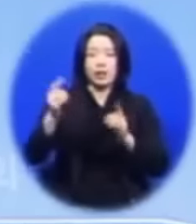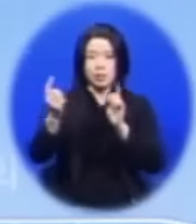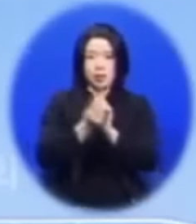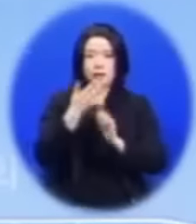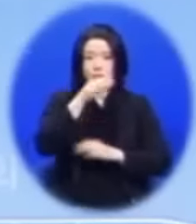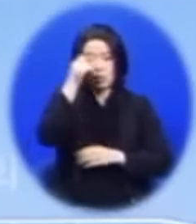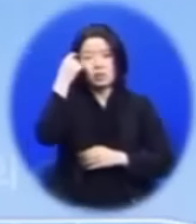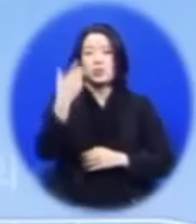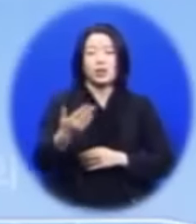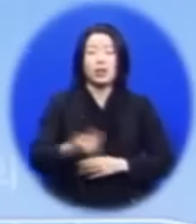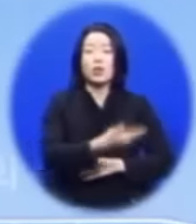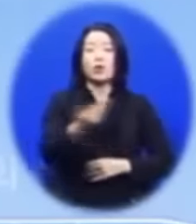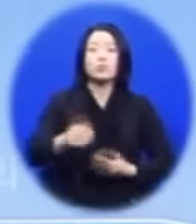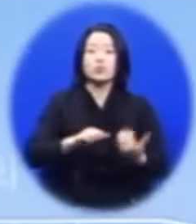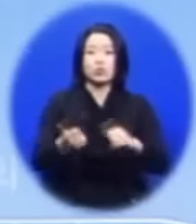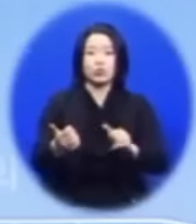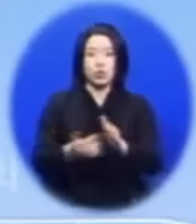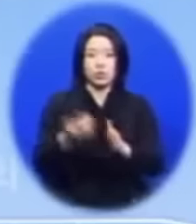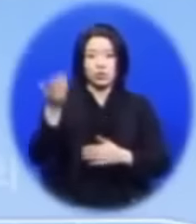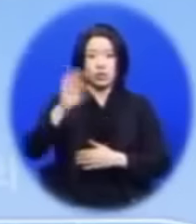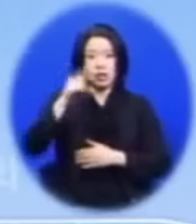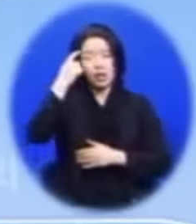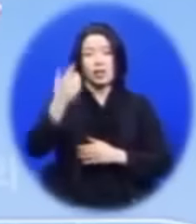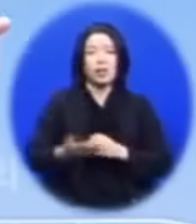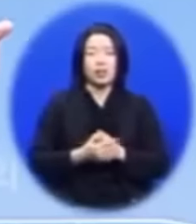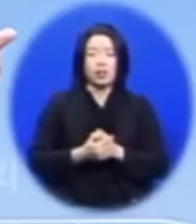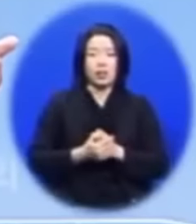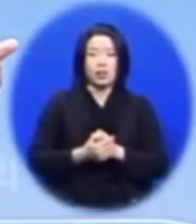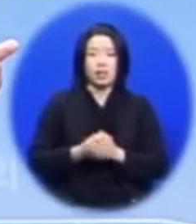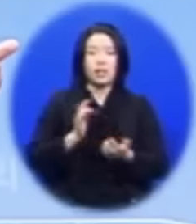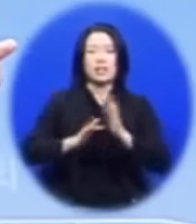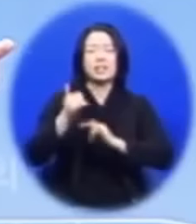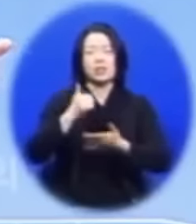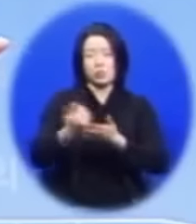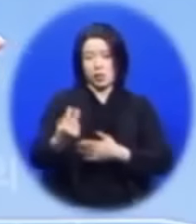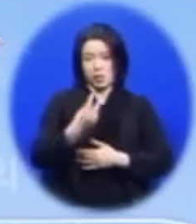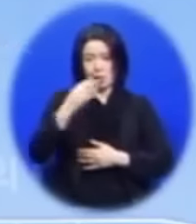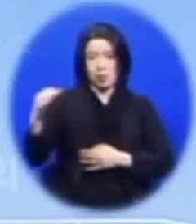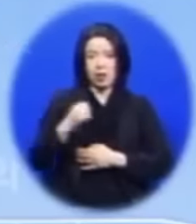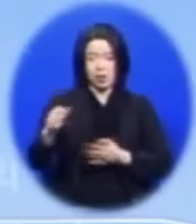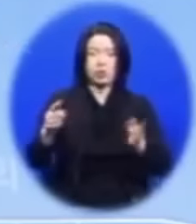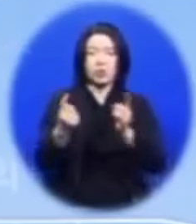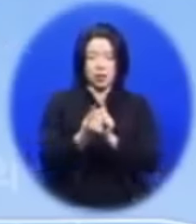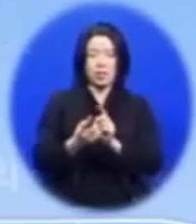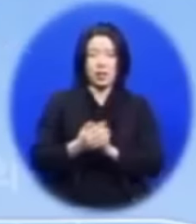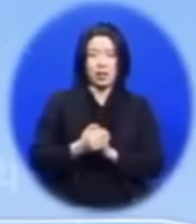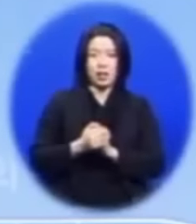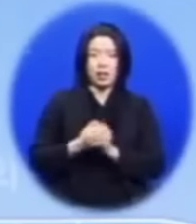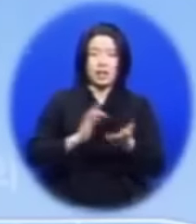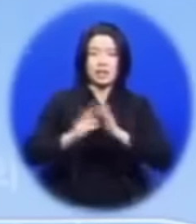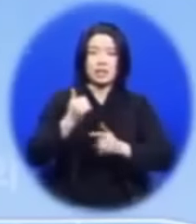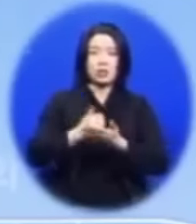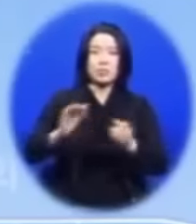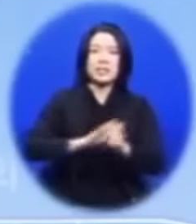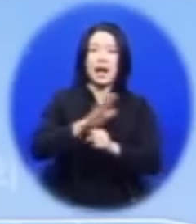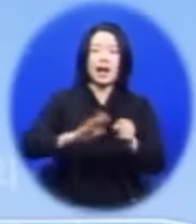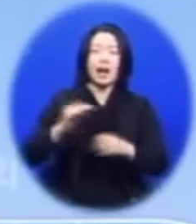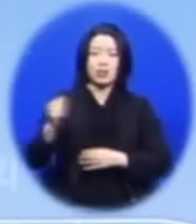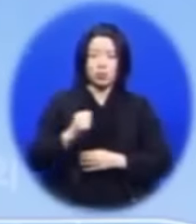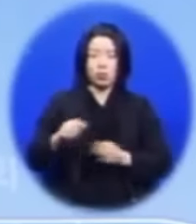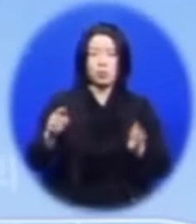여러분은 죽었는데 예수님의 생명으로 만나는 거죠 예수님의 사랑으로 만나는